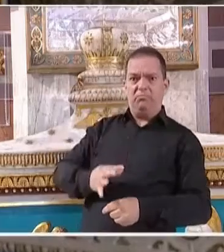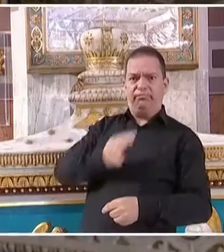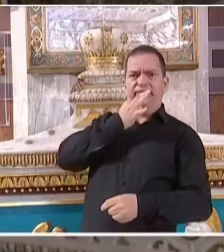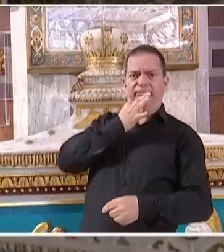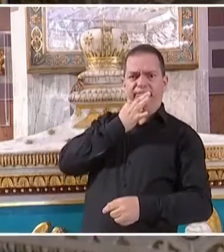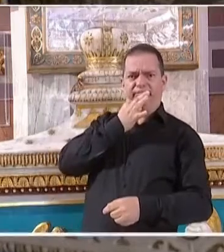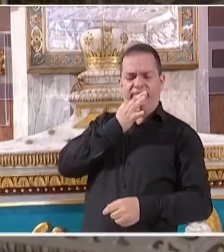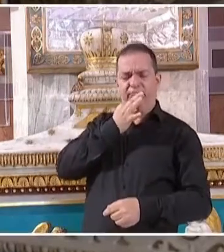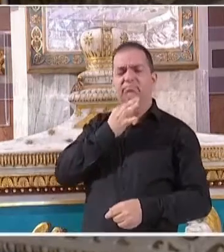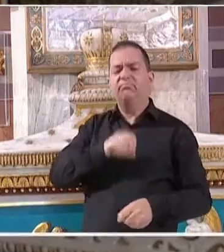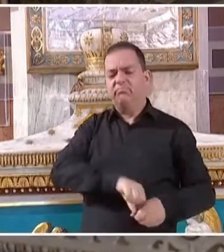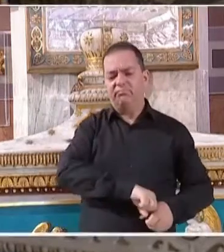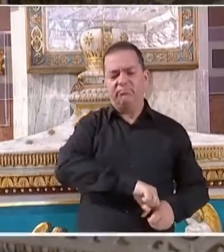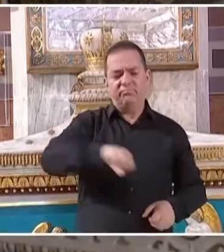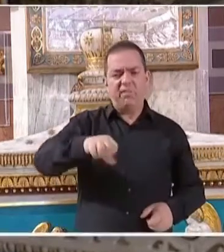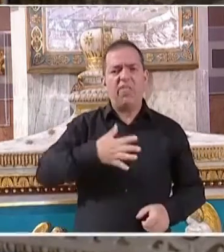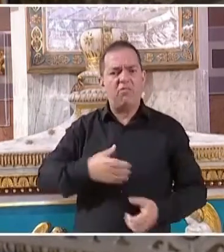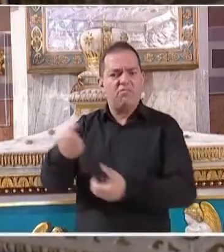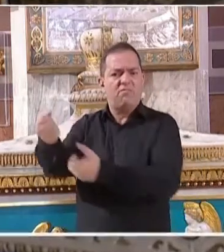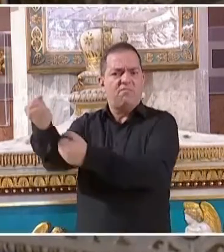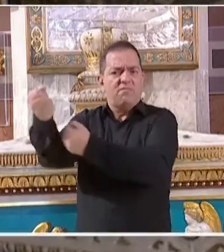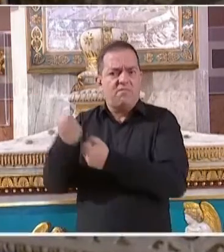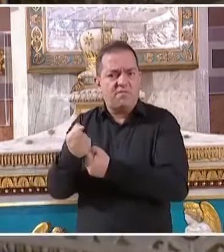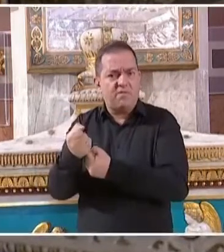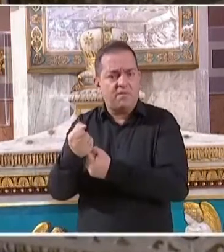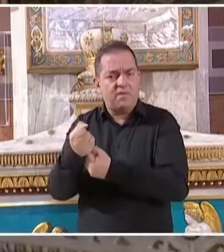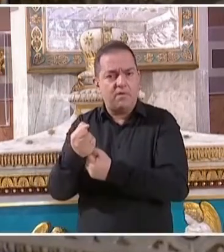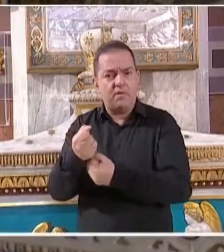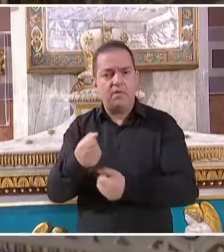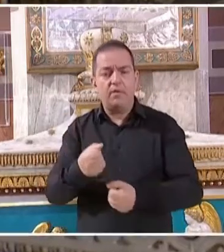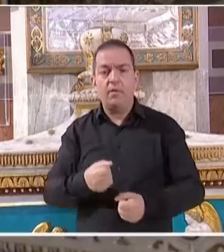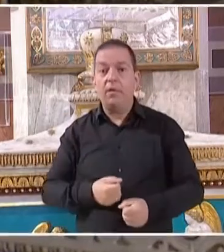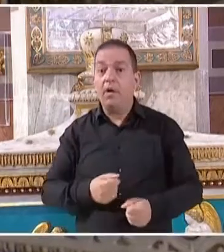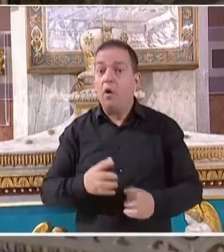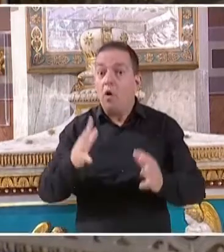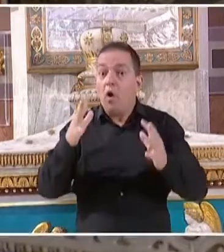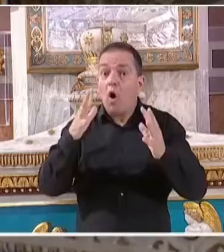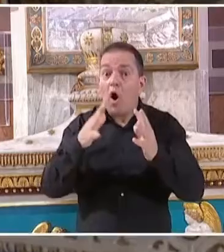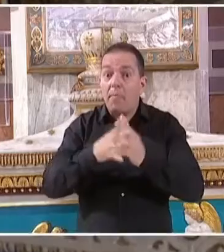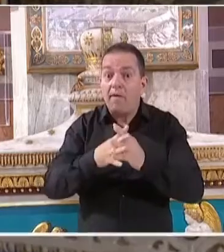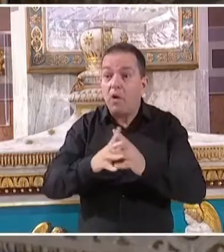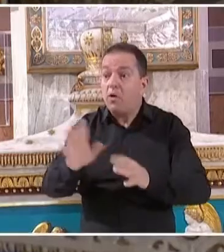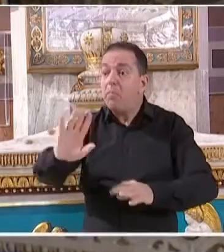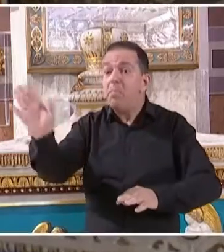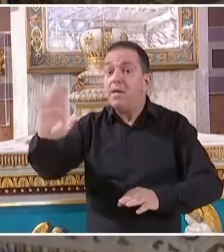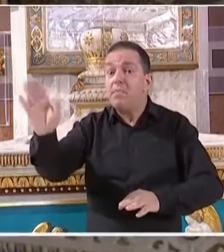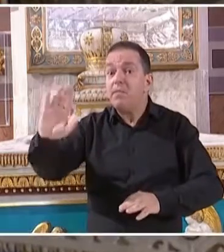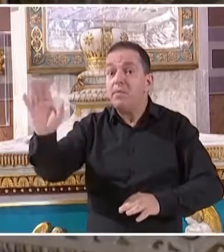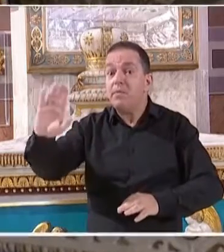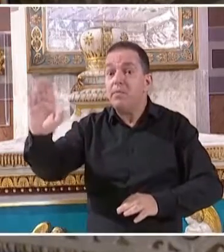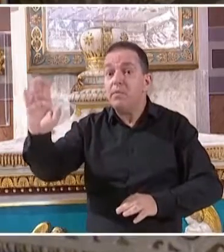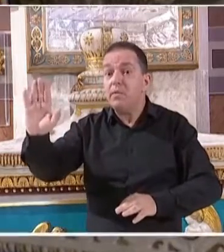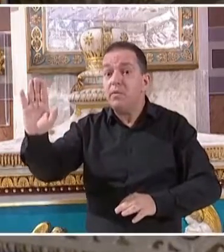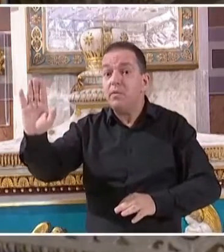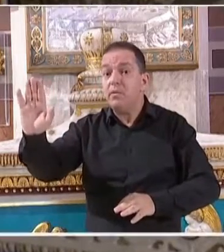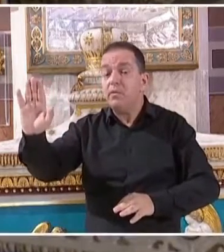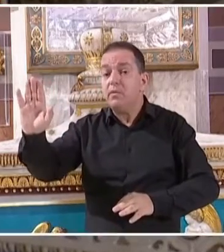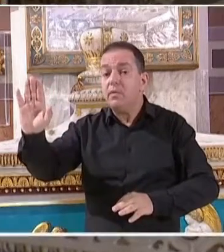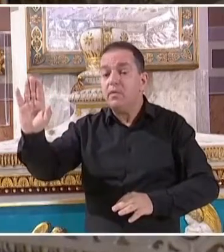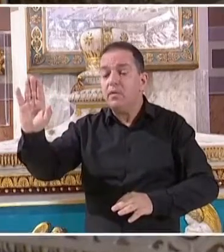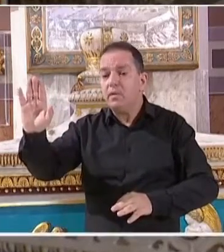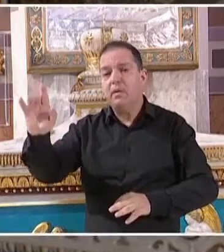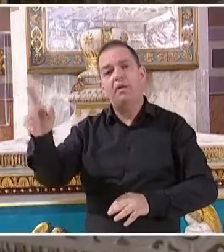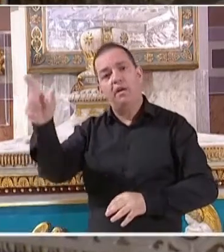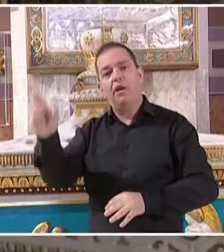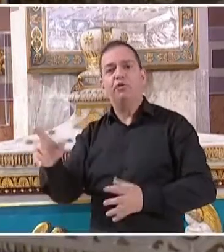φυλακισμένοι δραπέτευσαν. Ο Απόστολος Παύλος παρεμβαίνει και όχι μόνον του σώζει